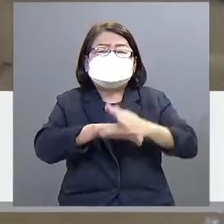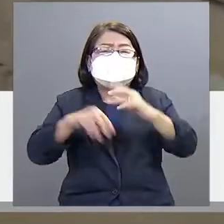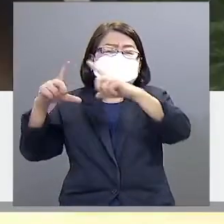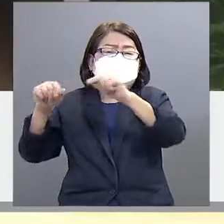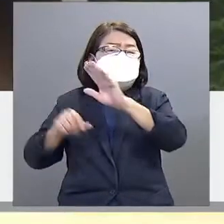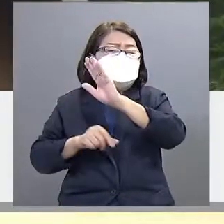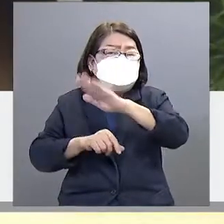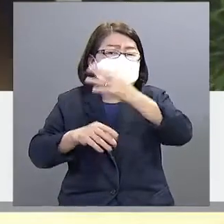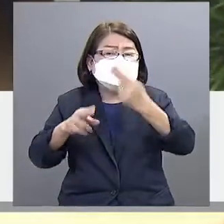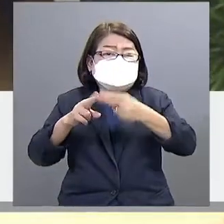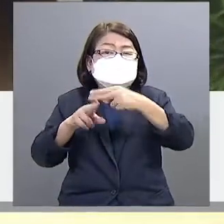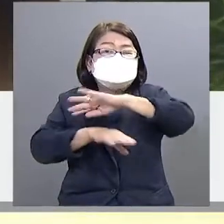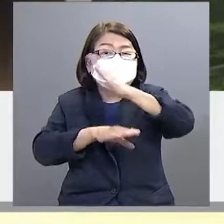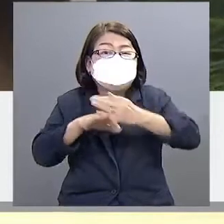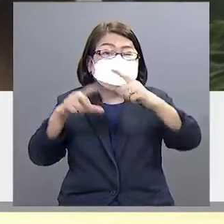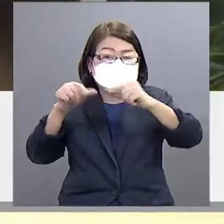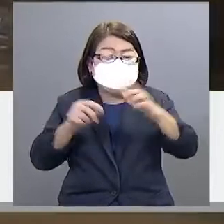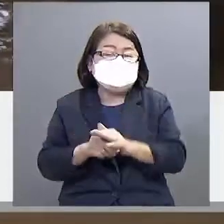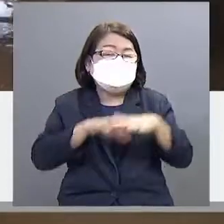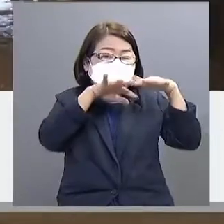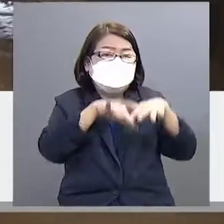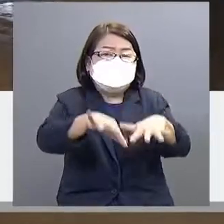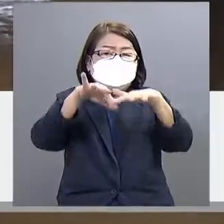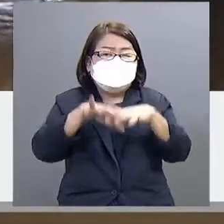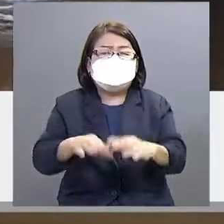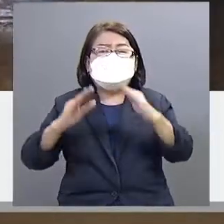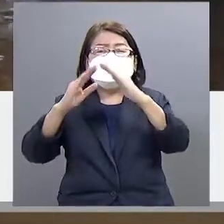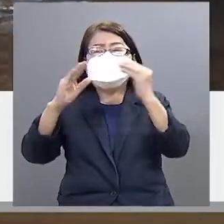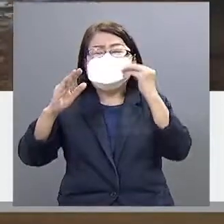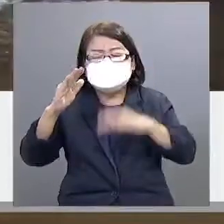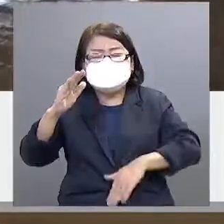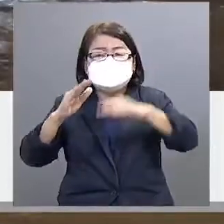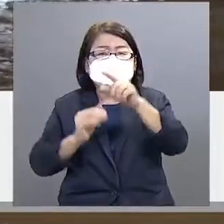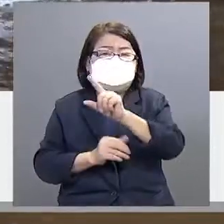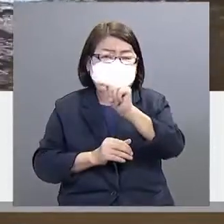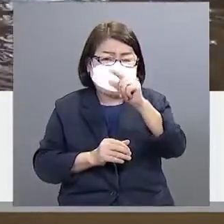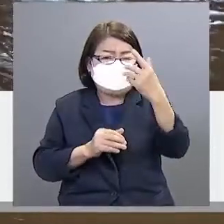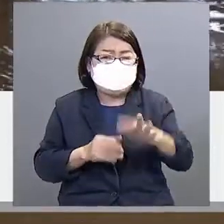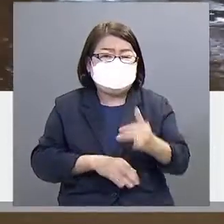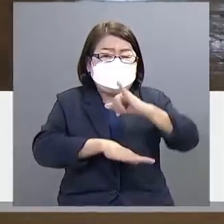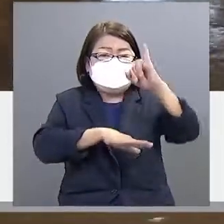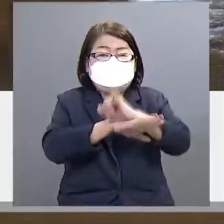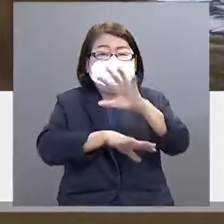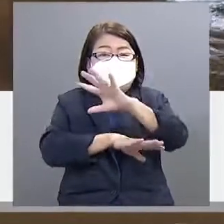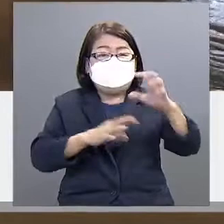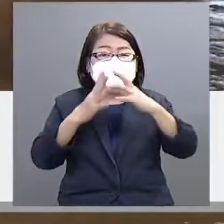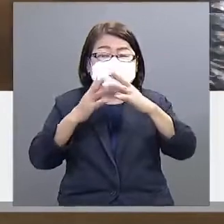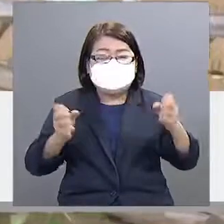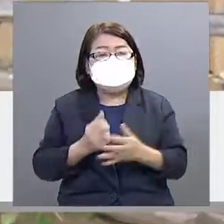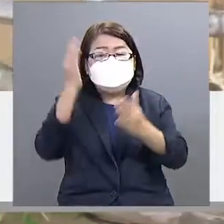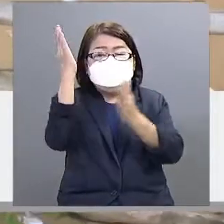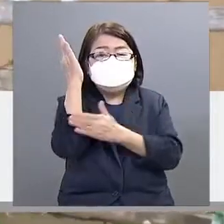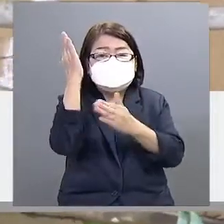พื้นที่การเกษตรเสียหายไปกว่า 500ไร่ค่ะแม้แต่ในซอยระดับน้ำก็ค่อนข้างสูงนะคะ